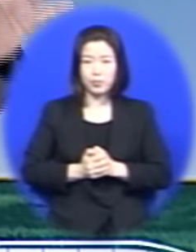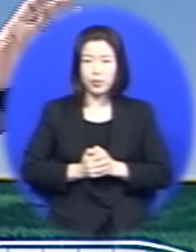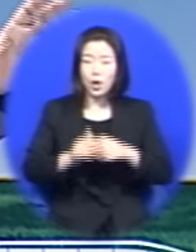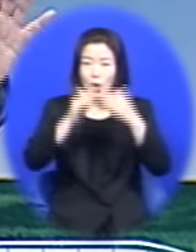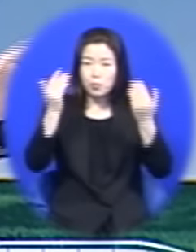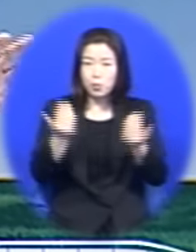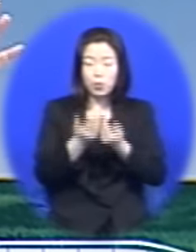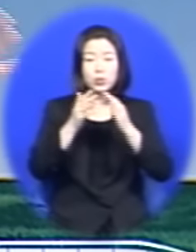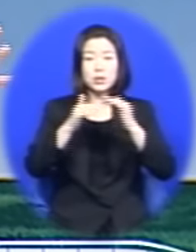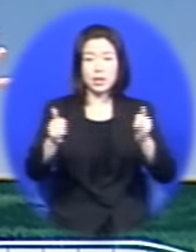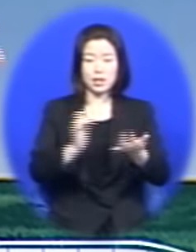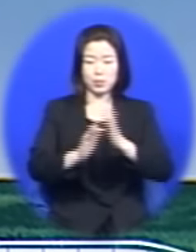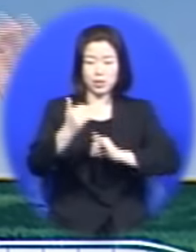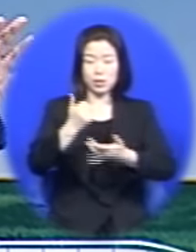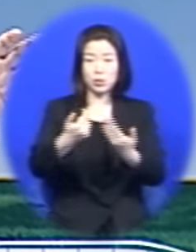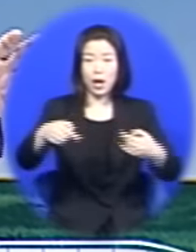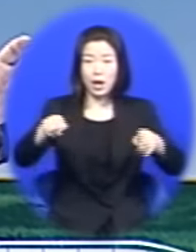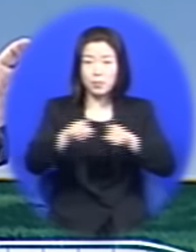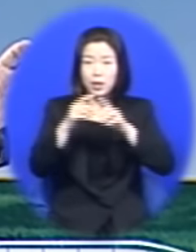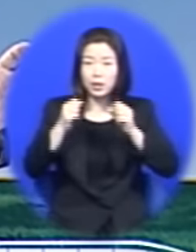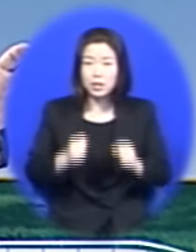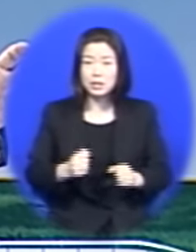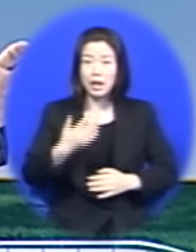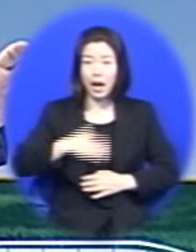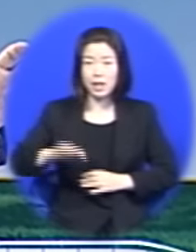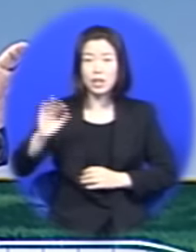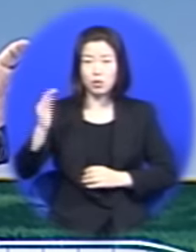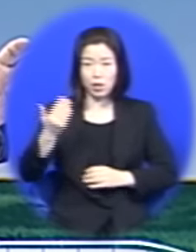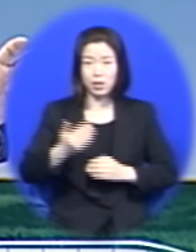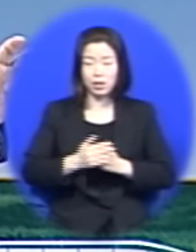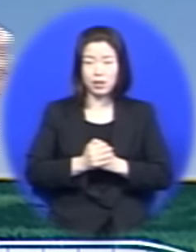모든 사람들이 예수님이 함께 계신 걸 알게 돼요.